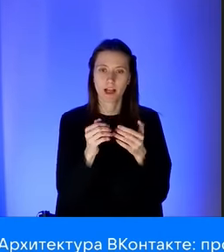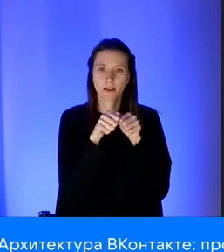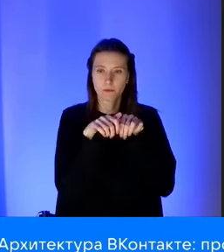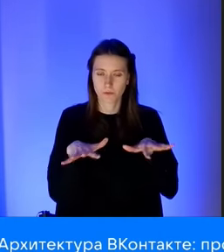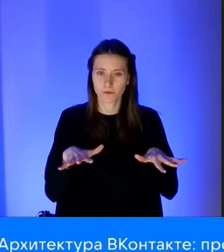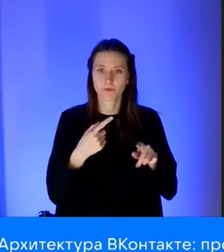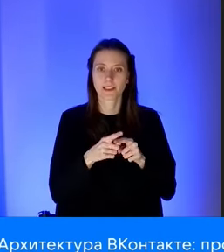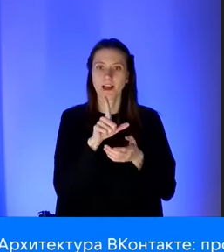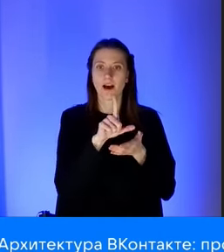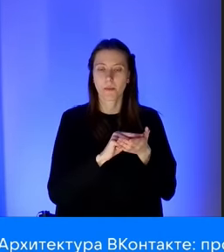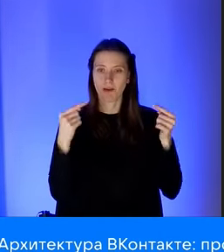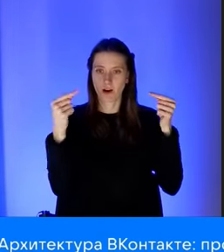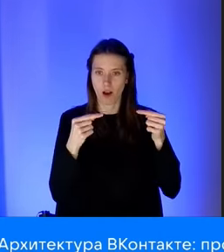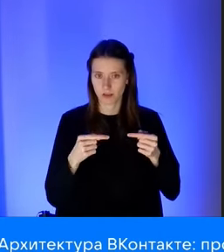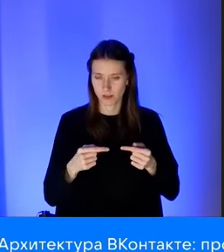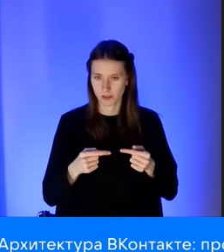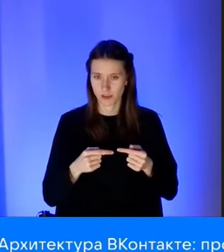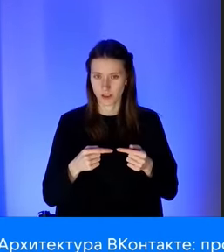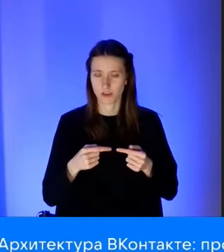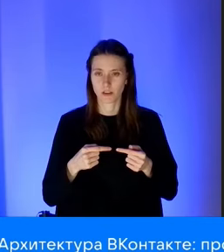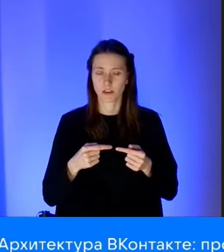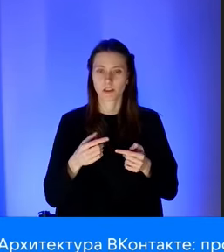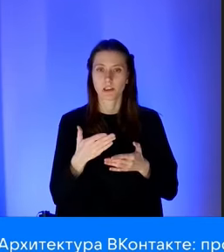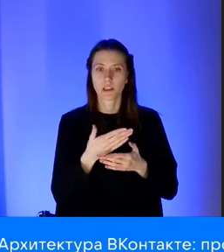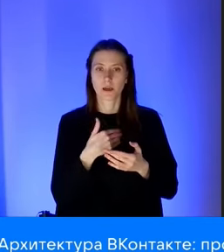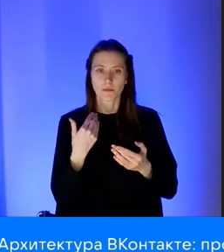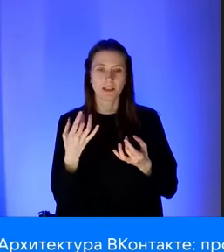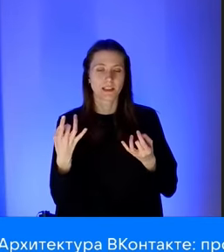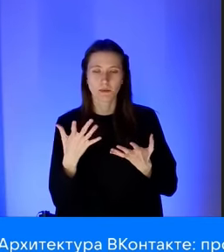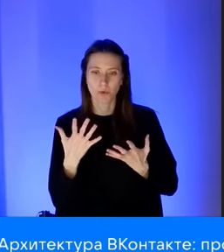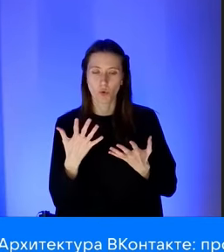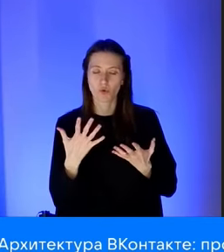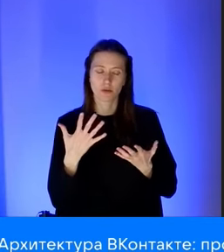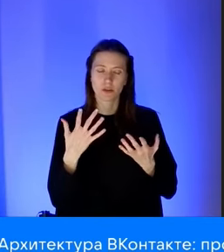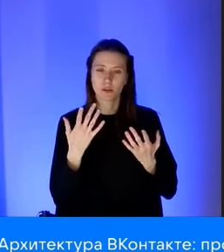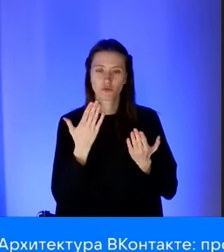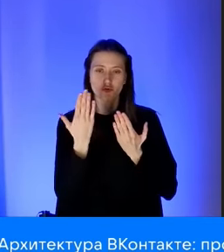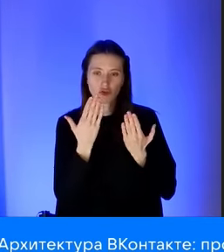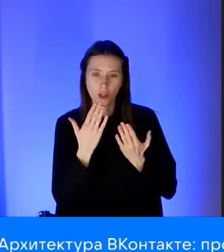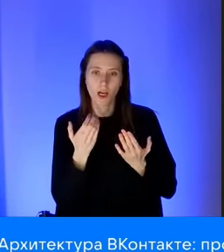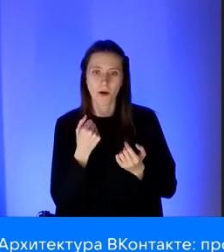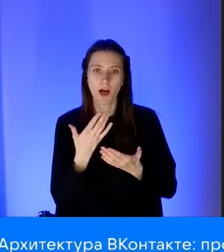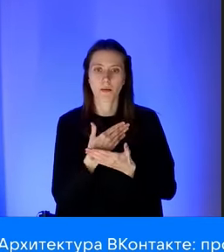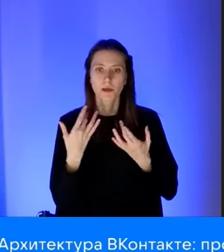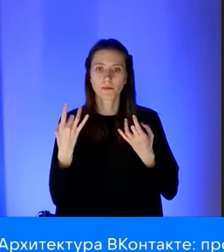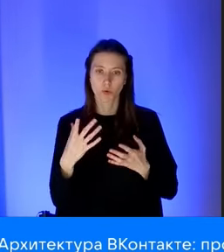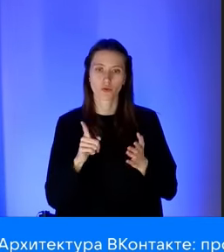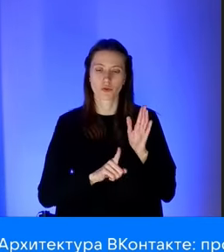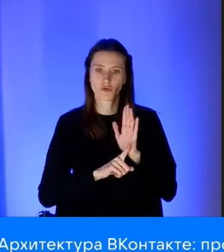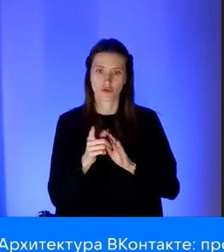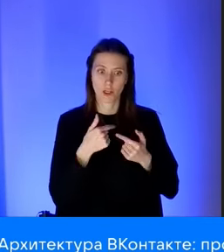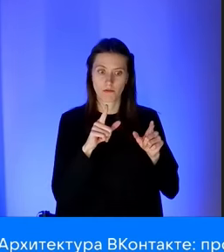репликации когда мы чтение то есть не деструктивные апдейты уносим на реплики и